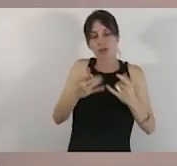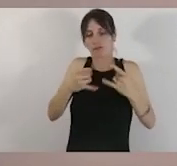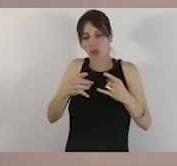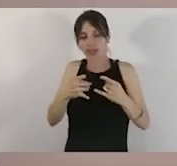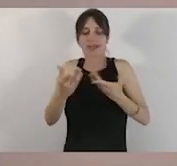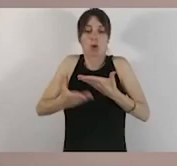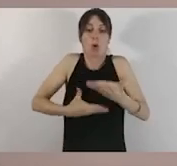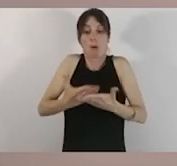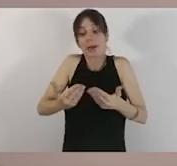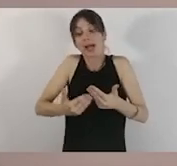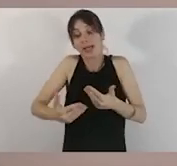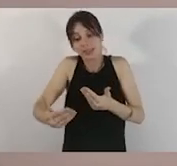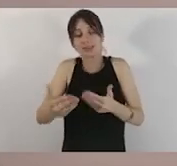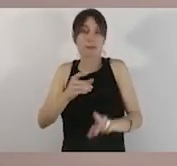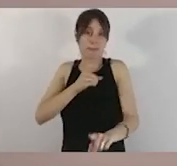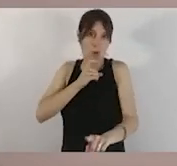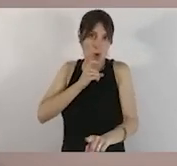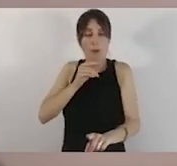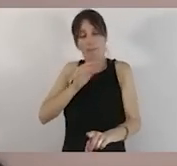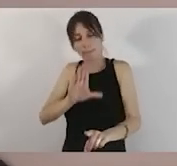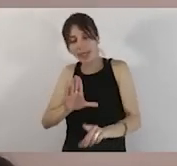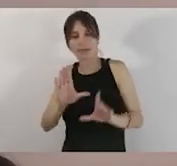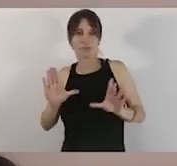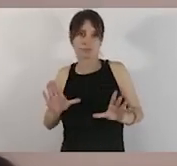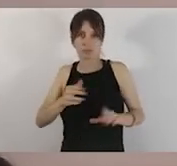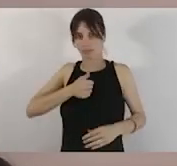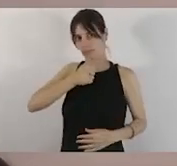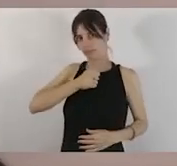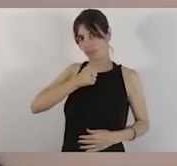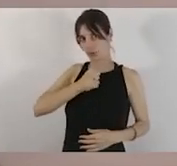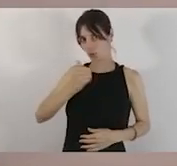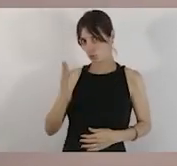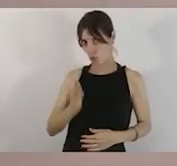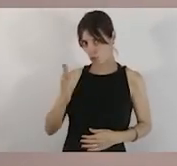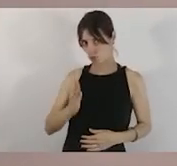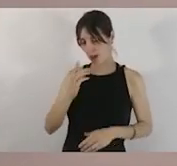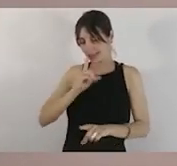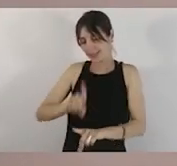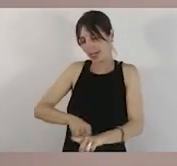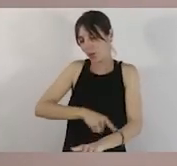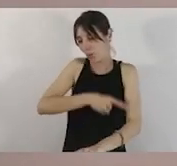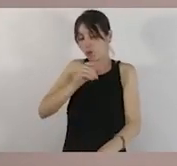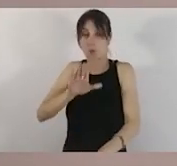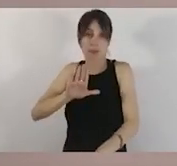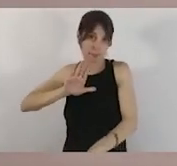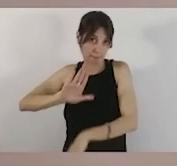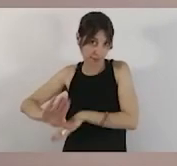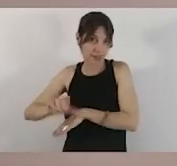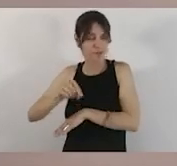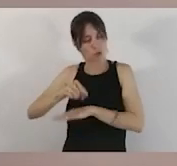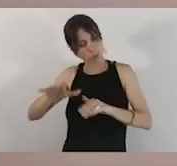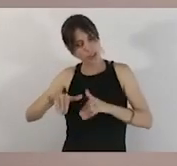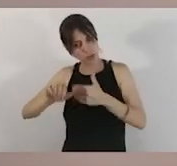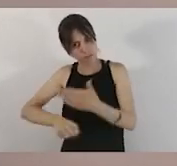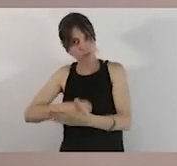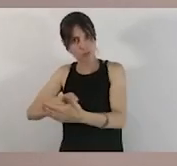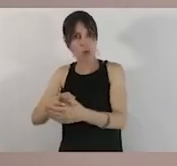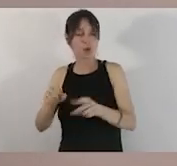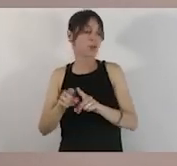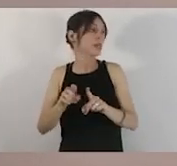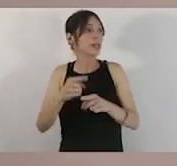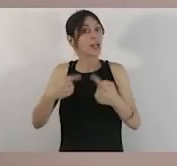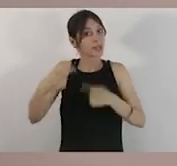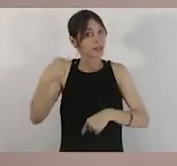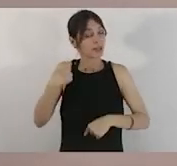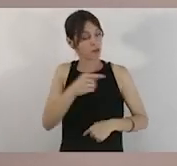qu'il faut, la patience est une vertu. Il faut vraiment continuer. Voilà. Et je dirais que l'autre point que vous avez soulevé, madame la maire, soit,